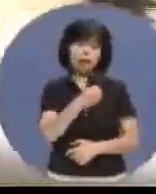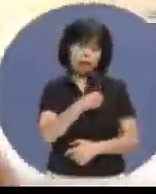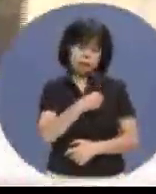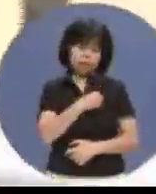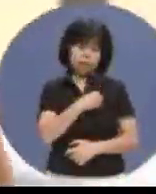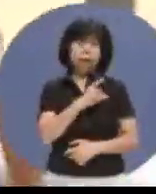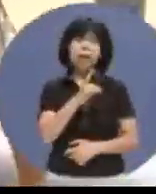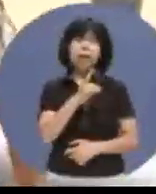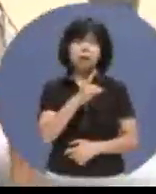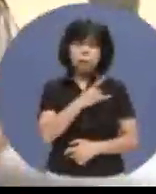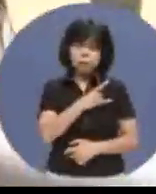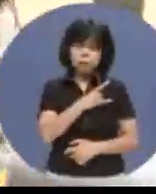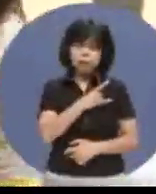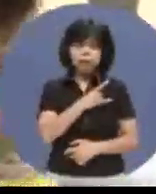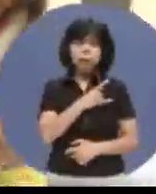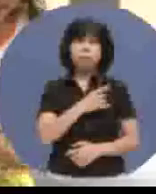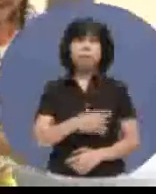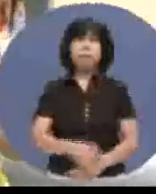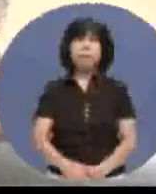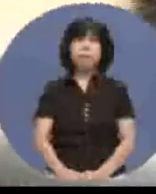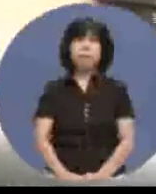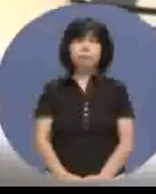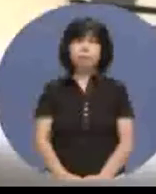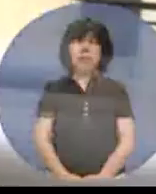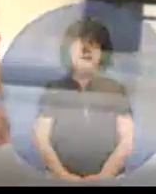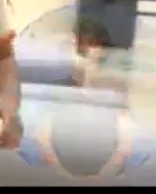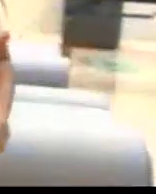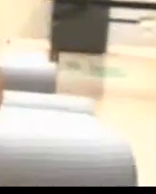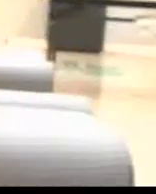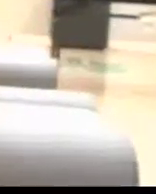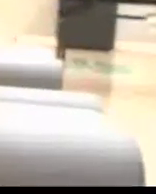った気分で想像を膨らませていました。